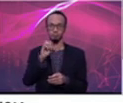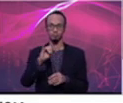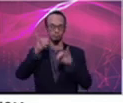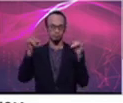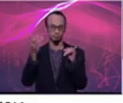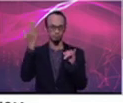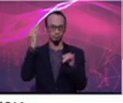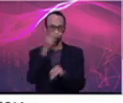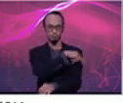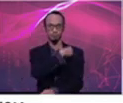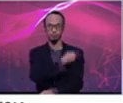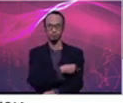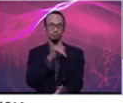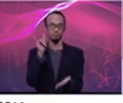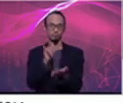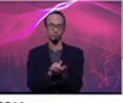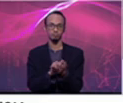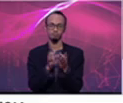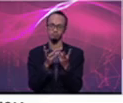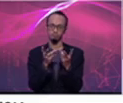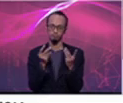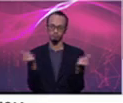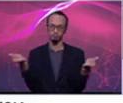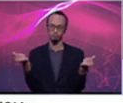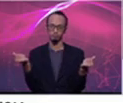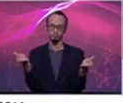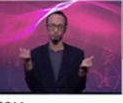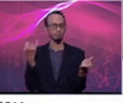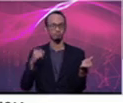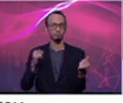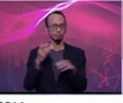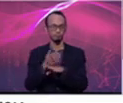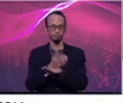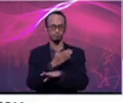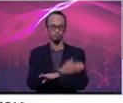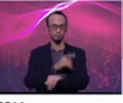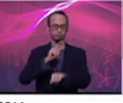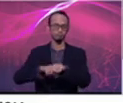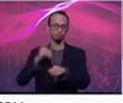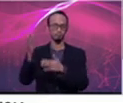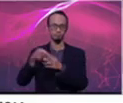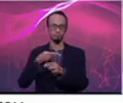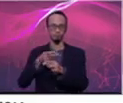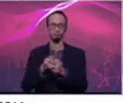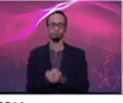lepas Hospital berkenaan hanya tinggal Abu dan mustahil ia dapat dipulihkan dalam jangka masa